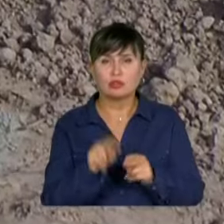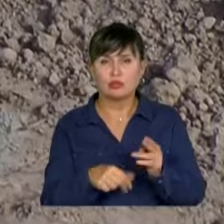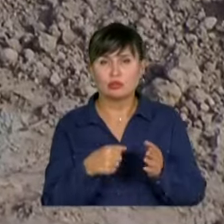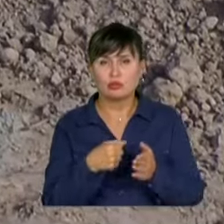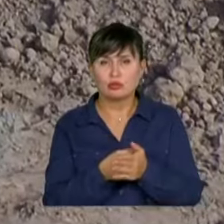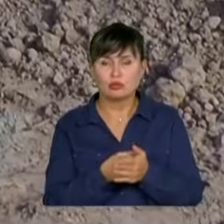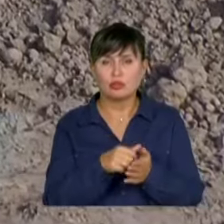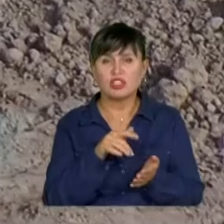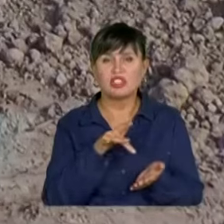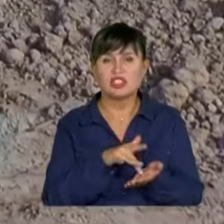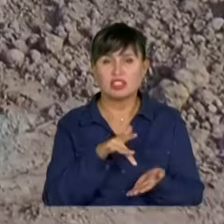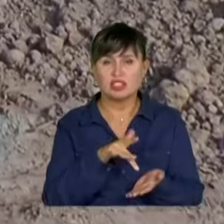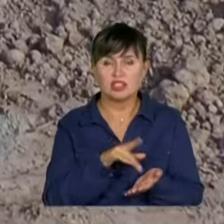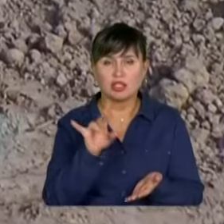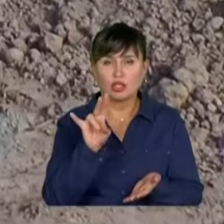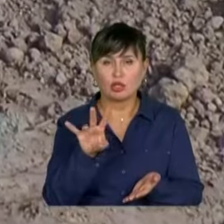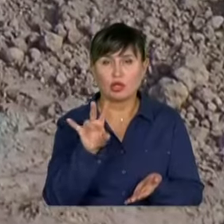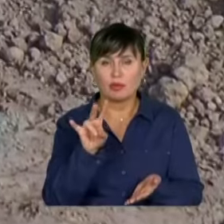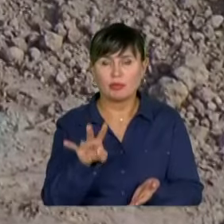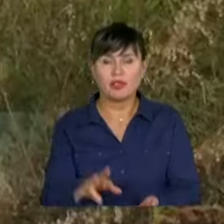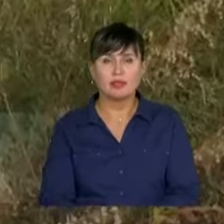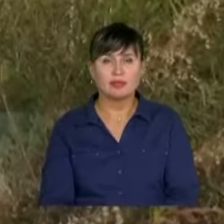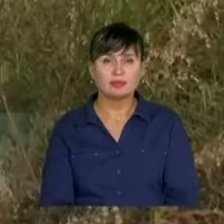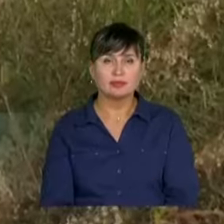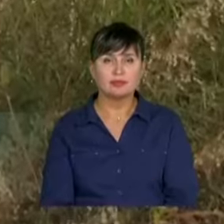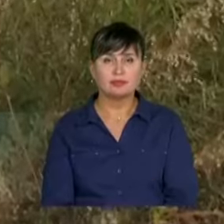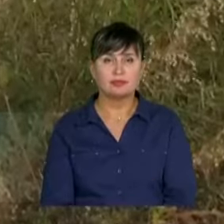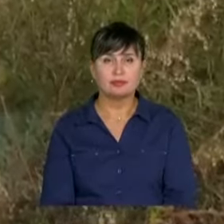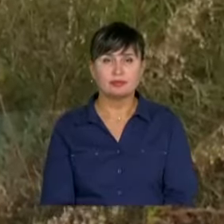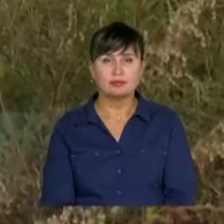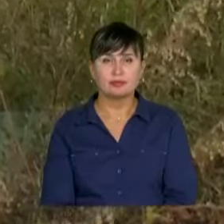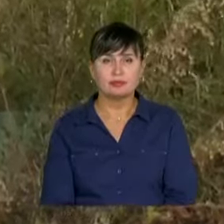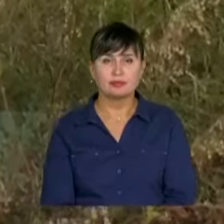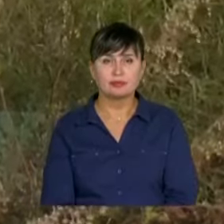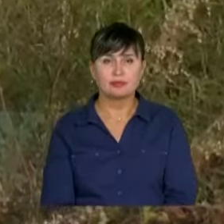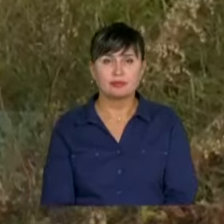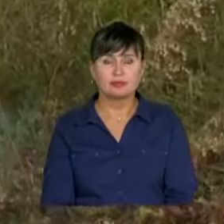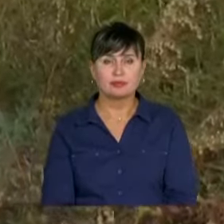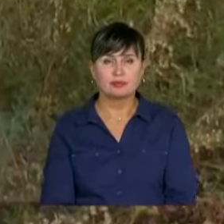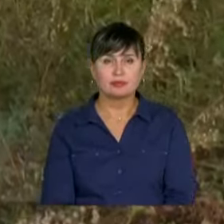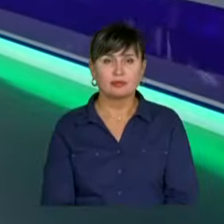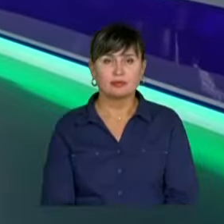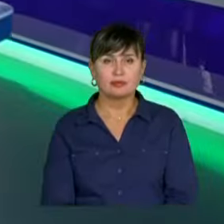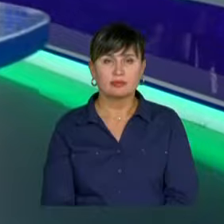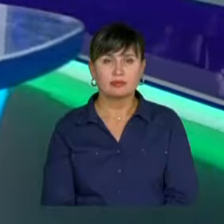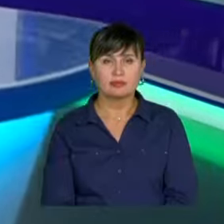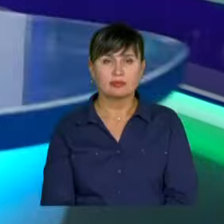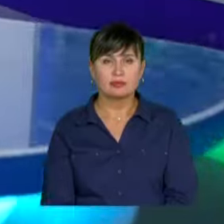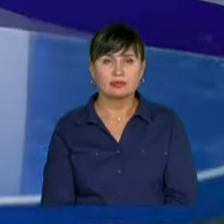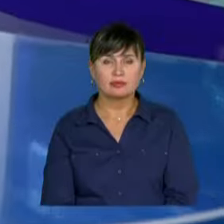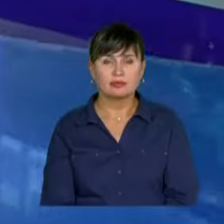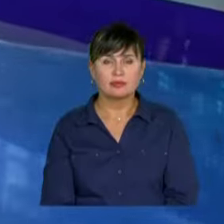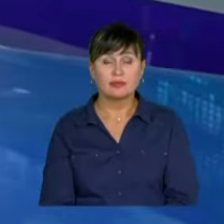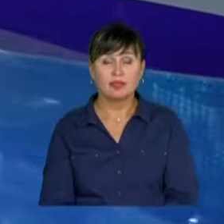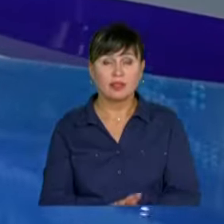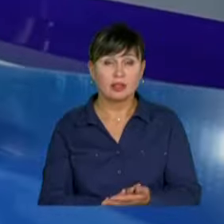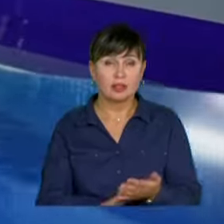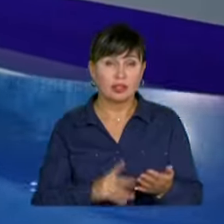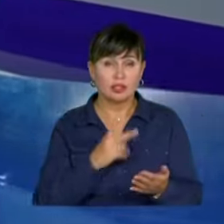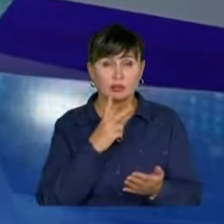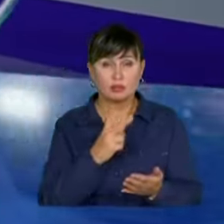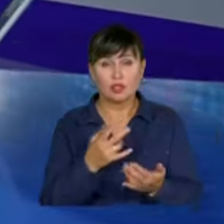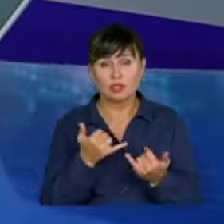середины ноября. Нургулялина, Казбек Аркпаев, телеканал Алматы, Североказахстанская область. Далее смотрите, что